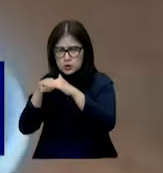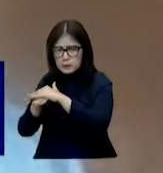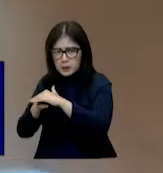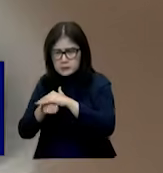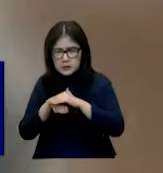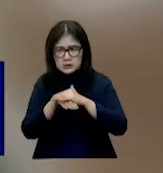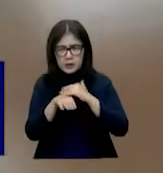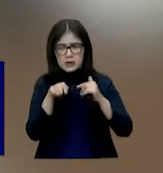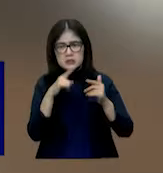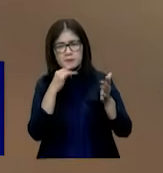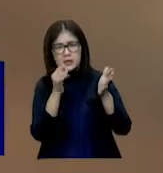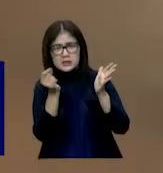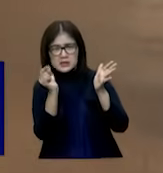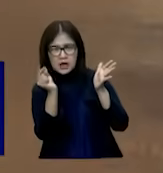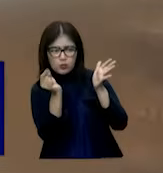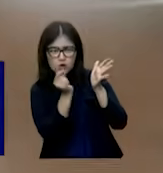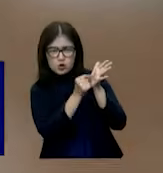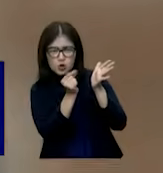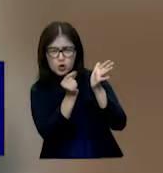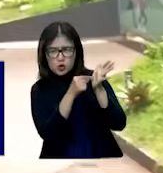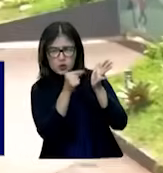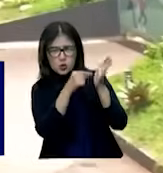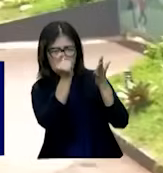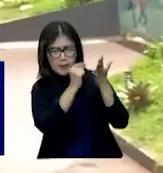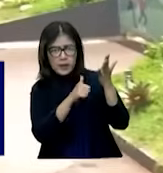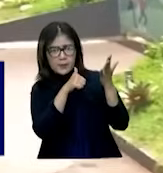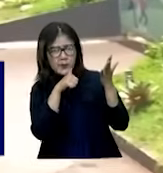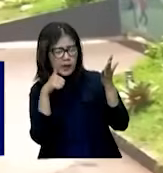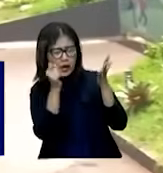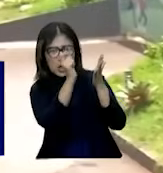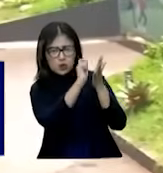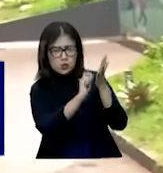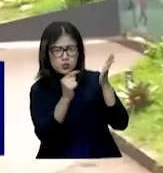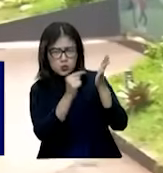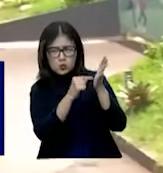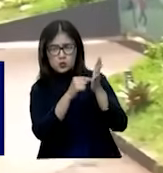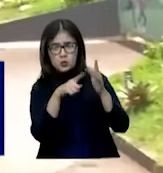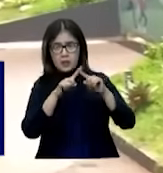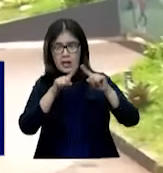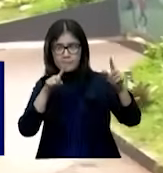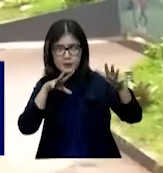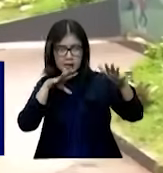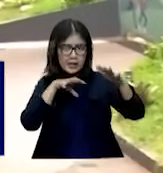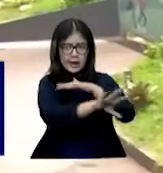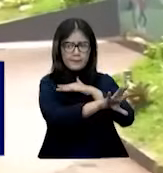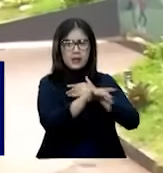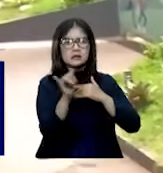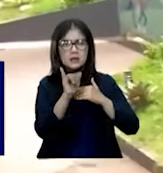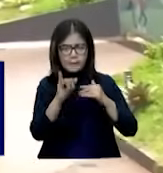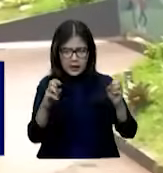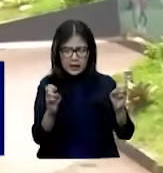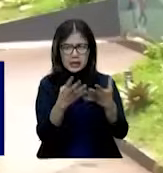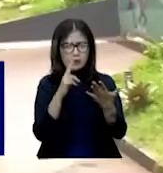dan juga dicoret-coret menggunakan spidol merah. Namun saat penggerebekan terjadi, warga pun juga menemukan sejumlah alat bukti